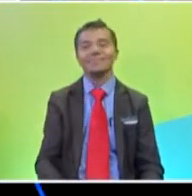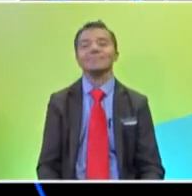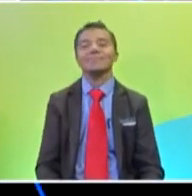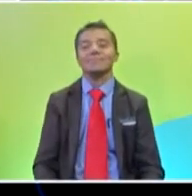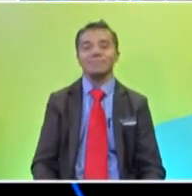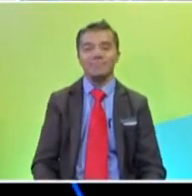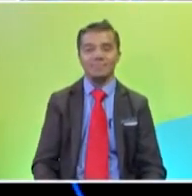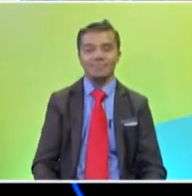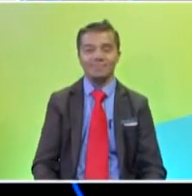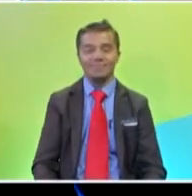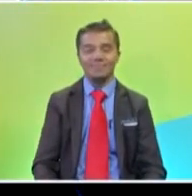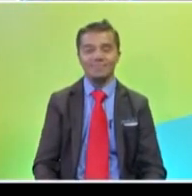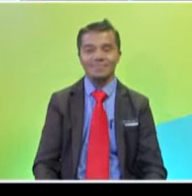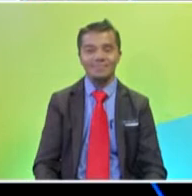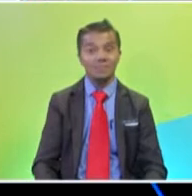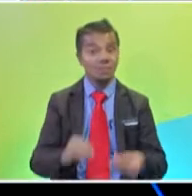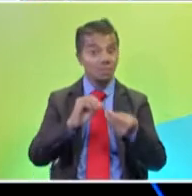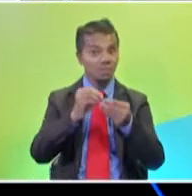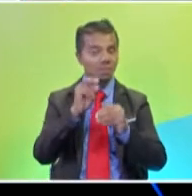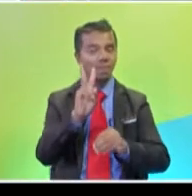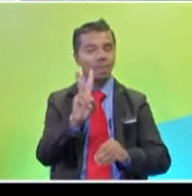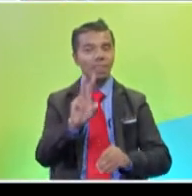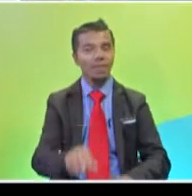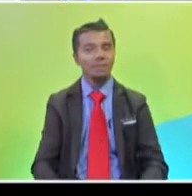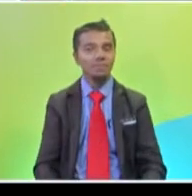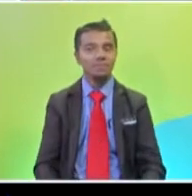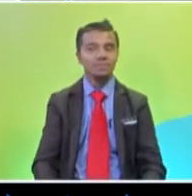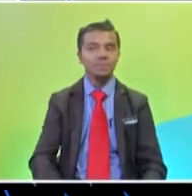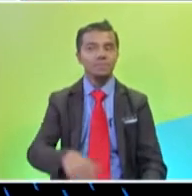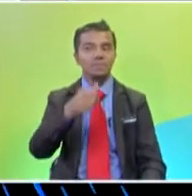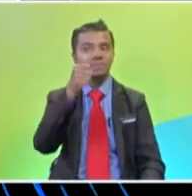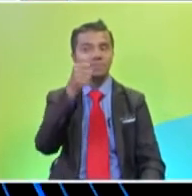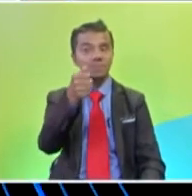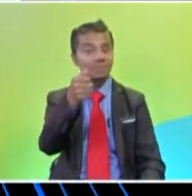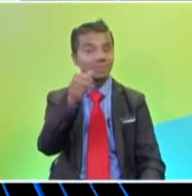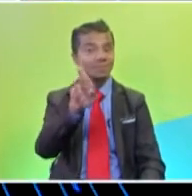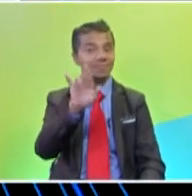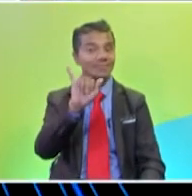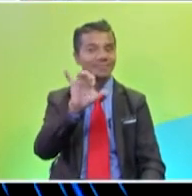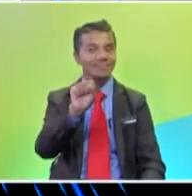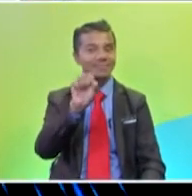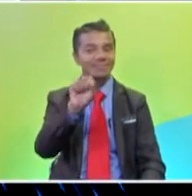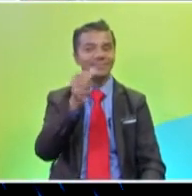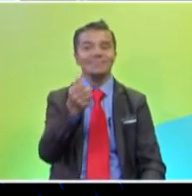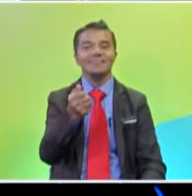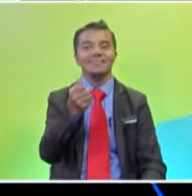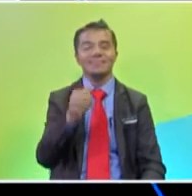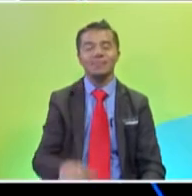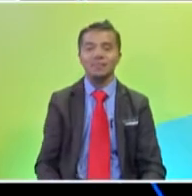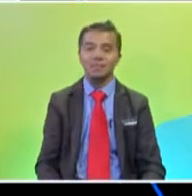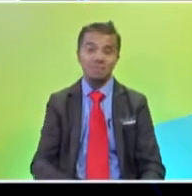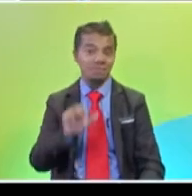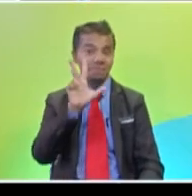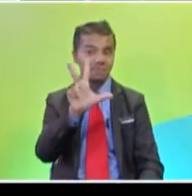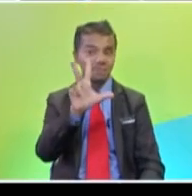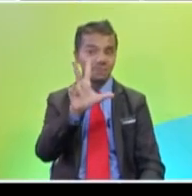Khabar baik, cikgu. Ya, dan yang kedua kita ada Nur Arisa Hani. Lambai sikit, Arisa. Hai, Arisa. Ya, dan ketiga